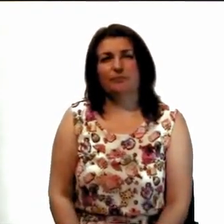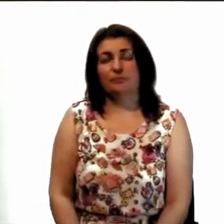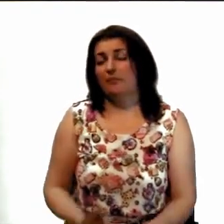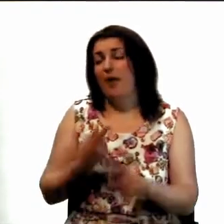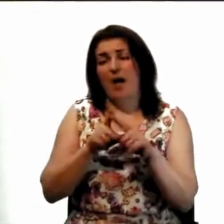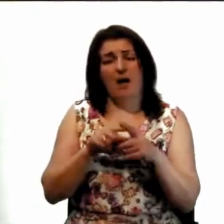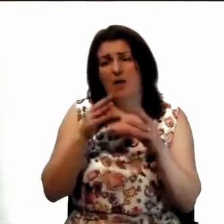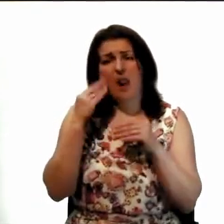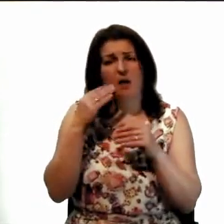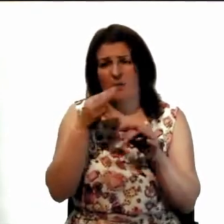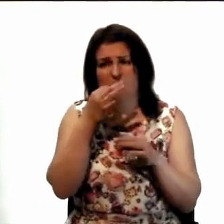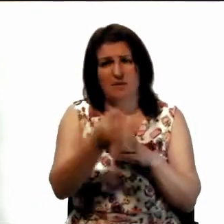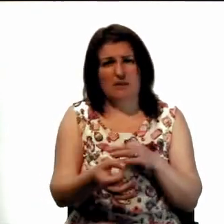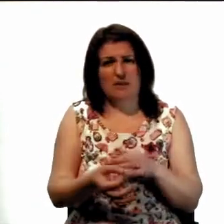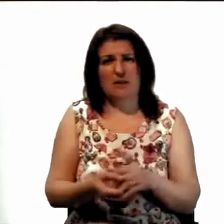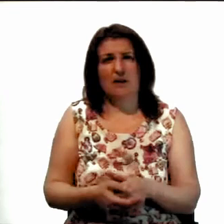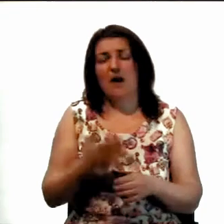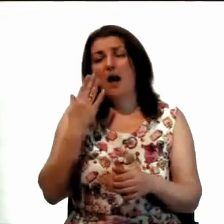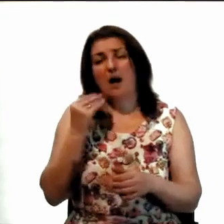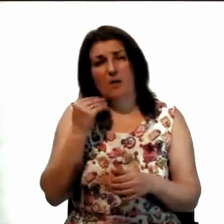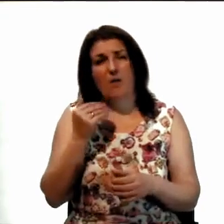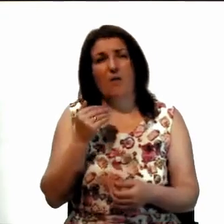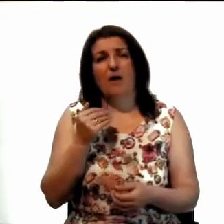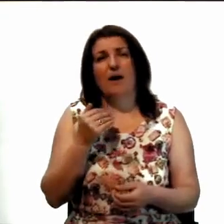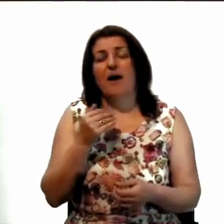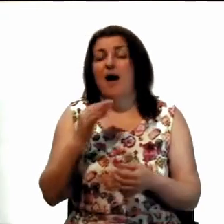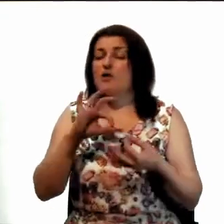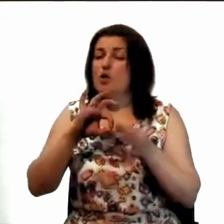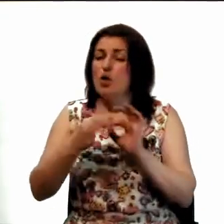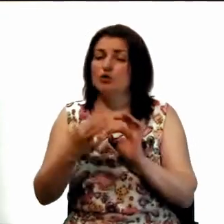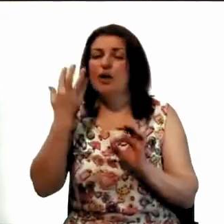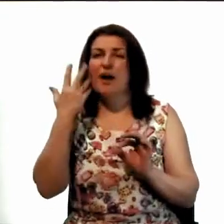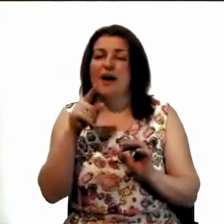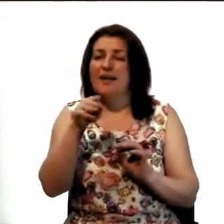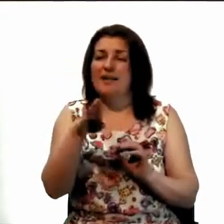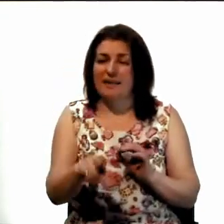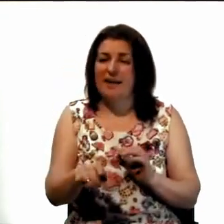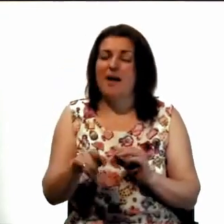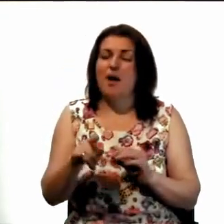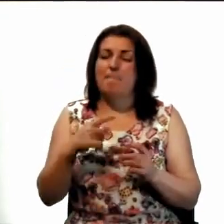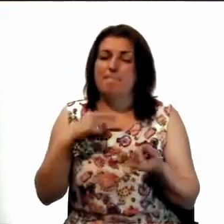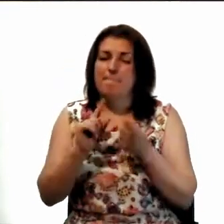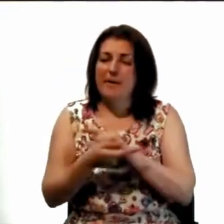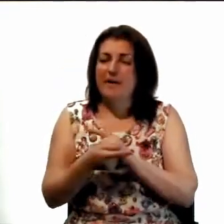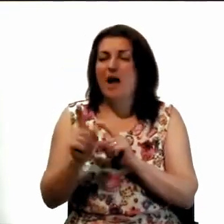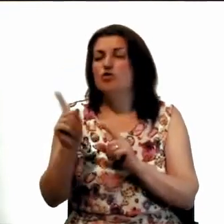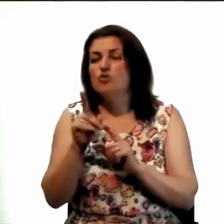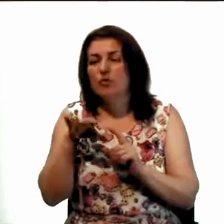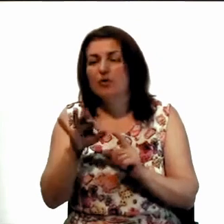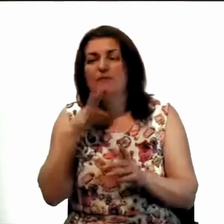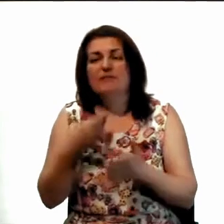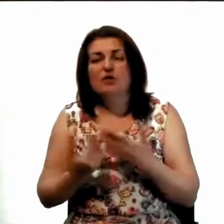Это легко сказать. Легко. Сложнее, когда ты меняешь что-то в своей